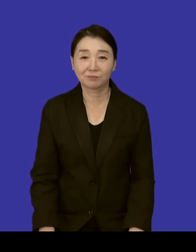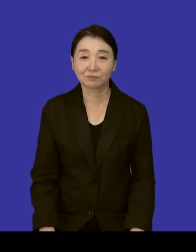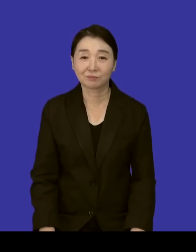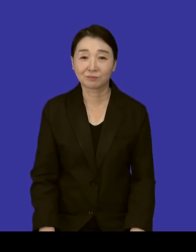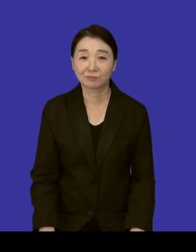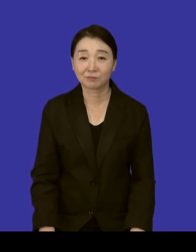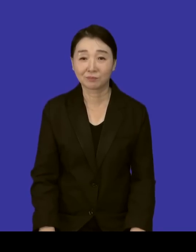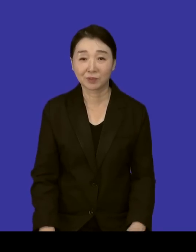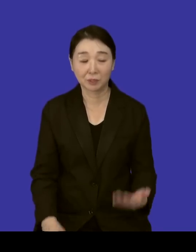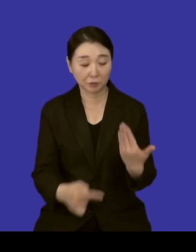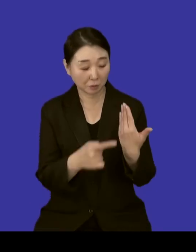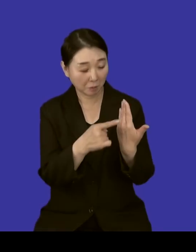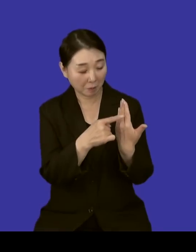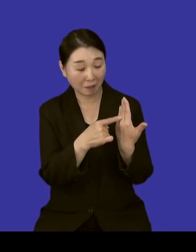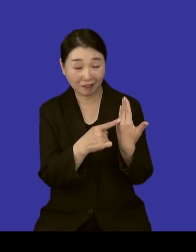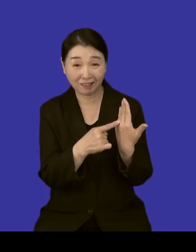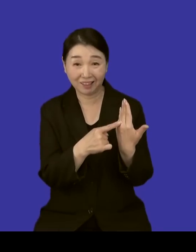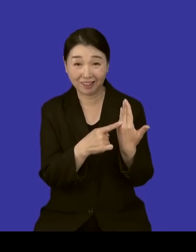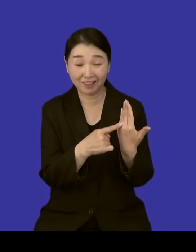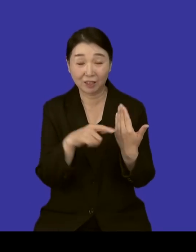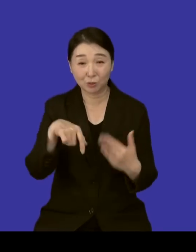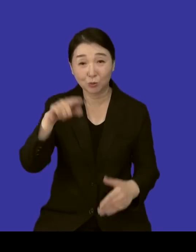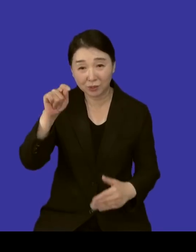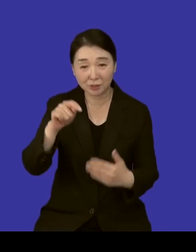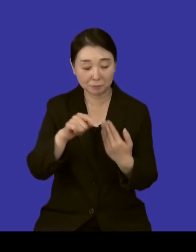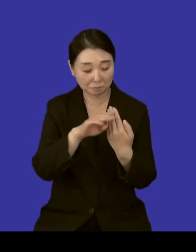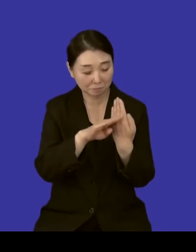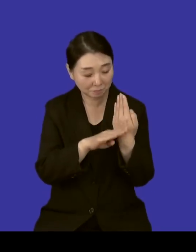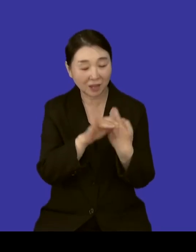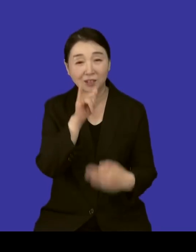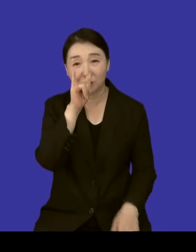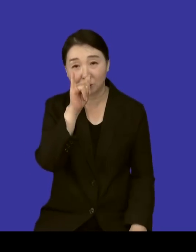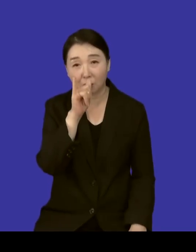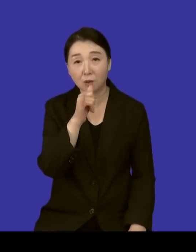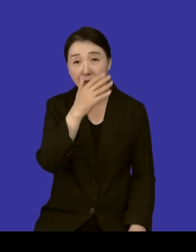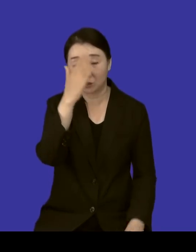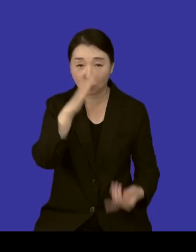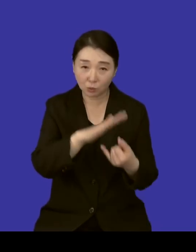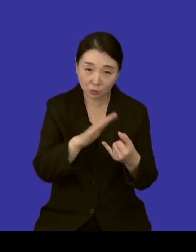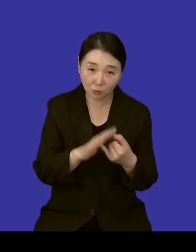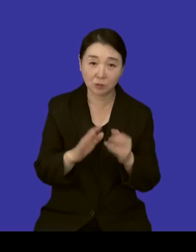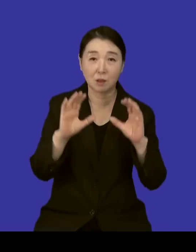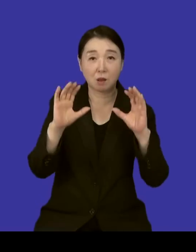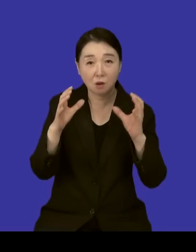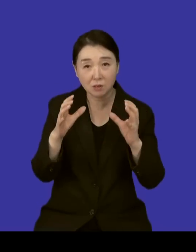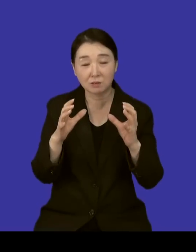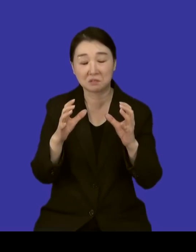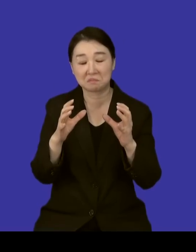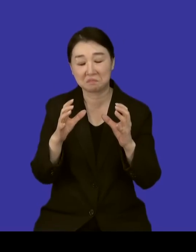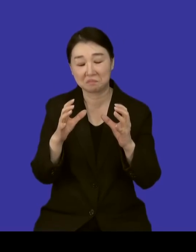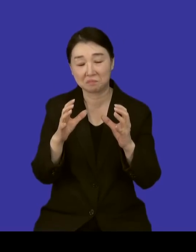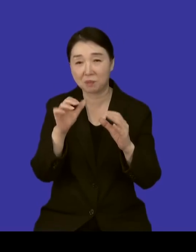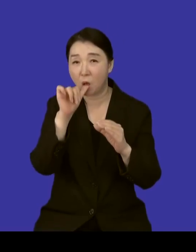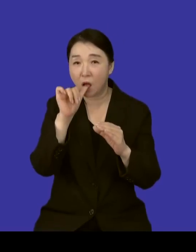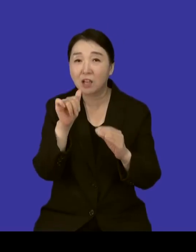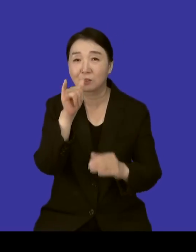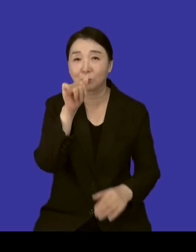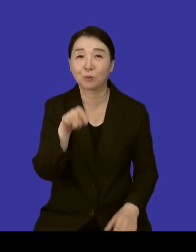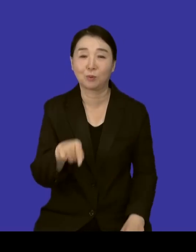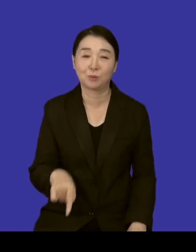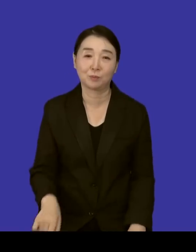뒤에 예, 보니까 예. 큐티인 시리즈가 있네요. 예. 큐티인, 네, 청소년 네, 네. 큐티, 어린이 큐티, 새싹 큐티. 예. 그러니까 이걸 지금 해야겠네.